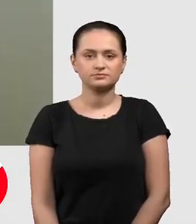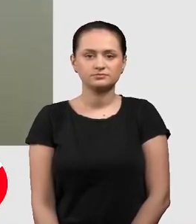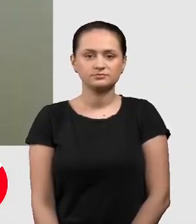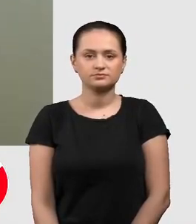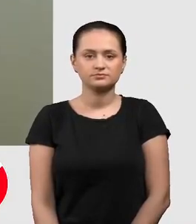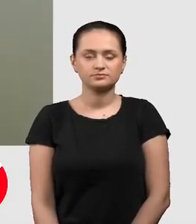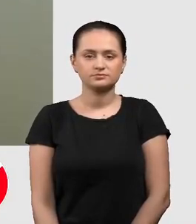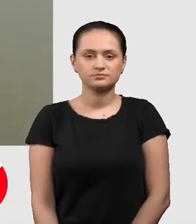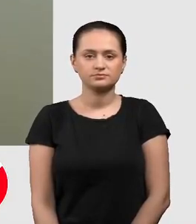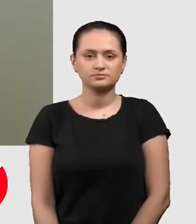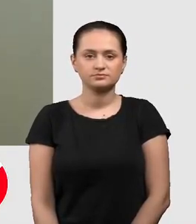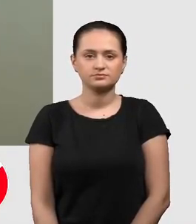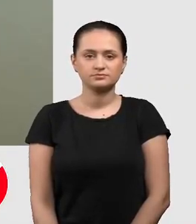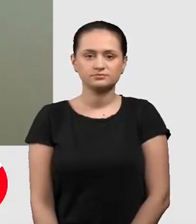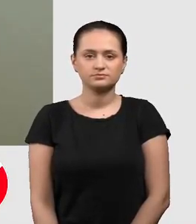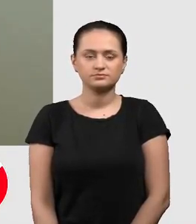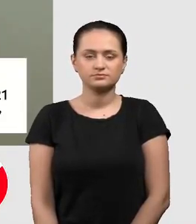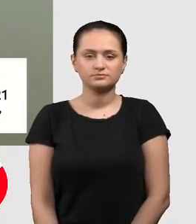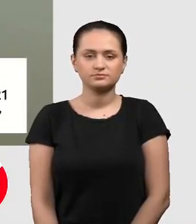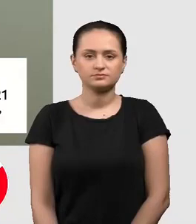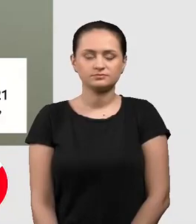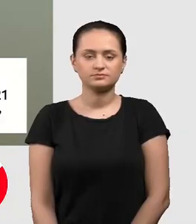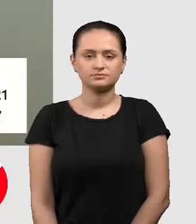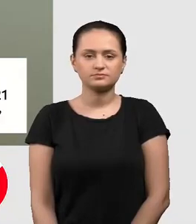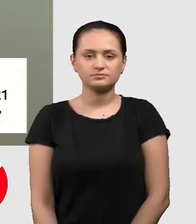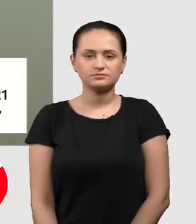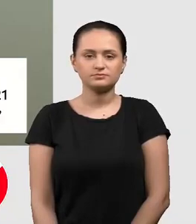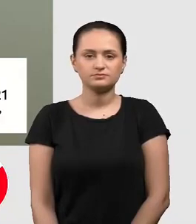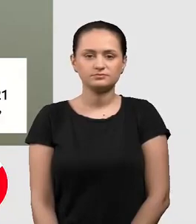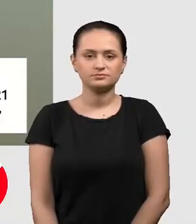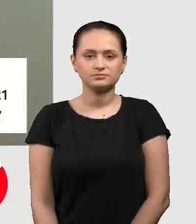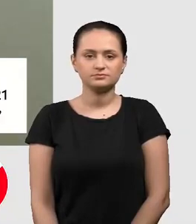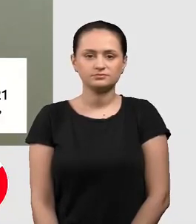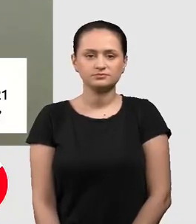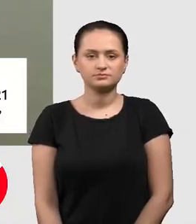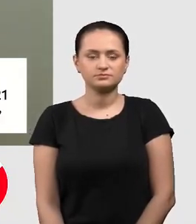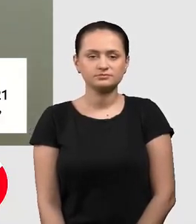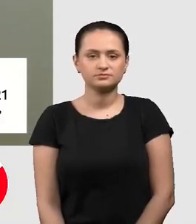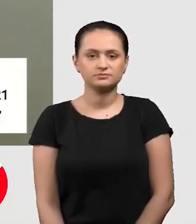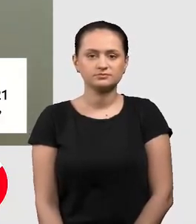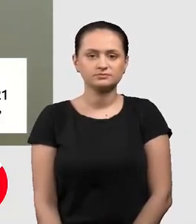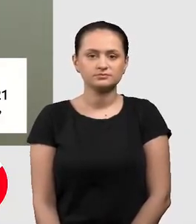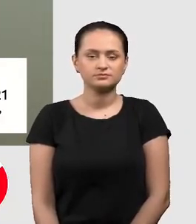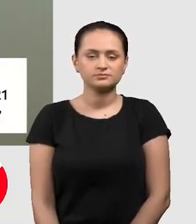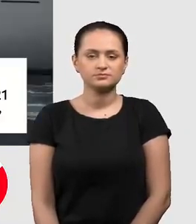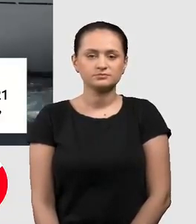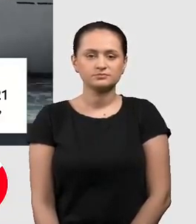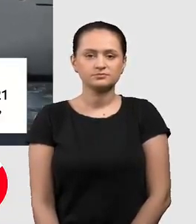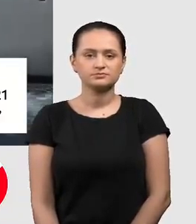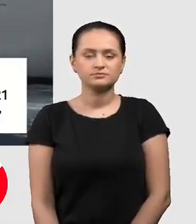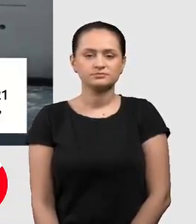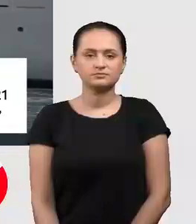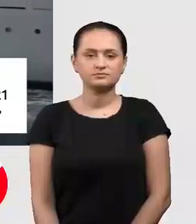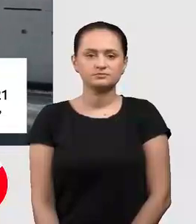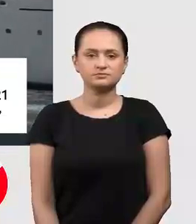dacă militarii ucraineni n-au fost invitați sau nu au putut veni, ținând cont că totuși sunt într-un război